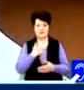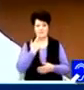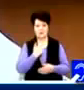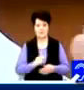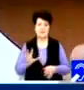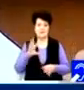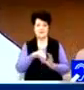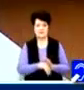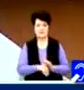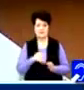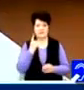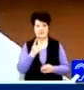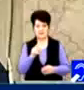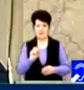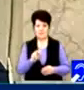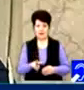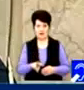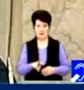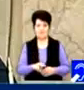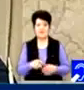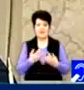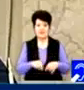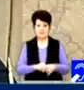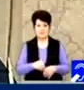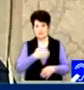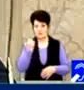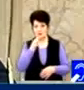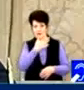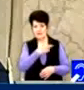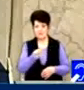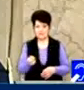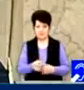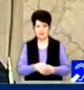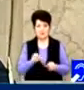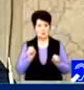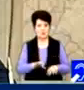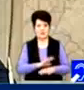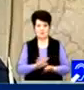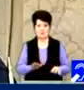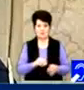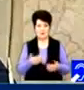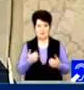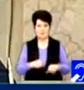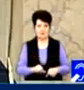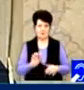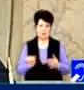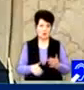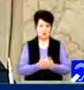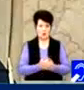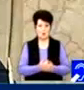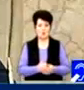să intre în vigoare de la 1 aprilie de aceea nu avem timp și nu reușim până la formarea nou